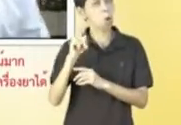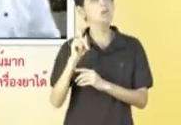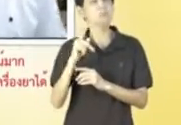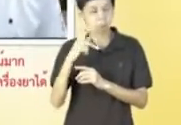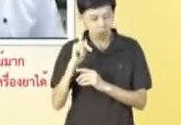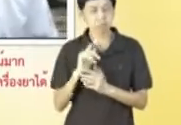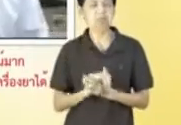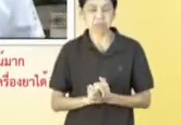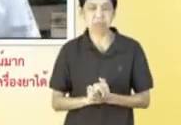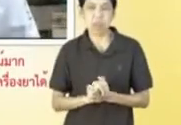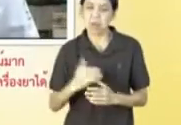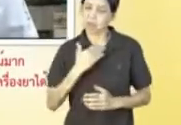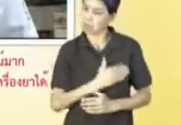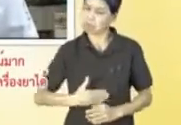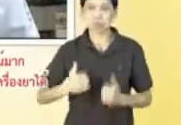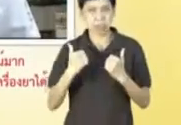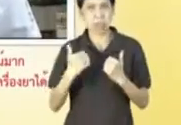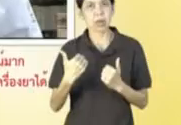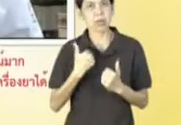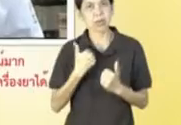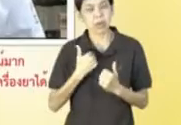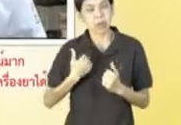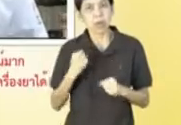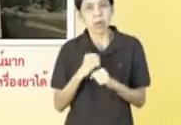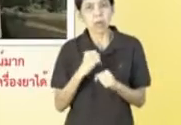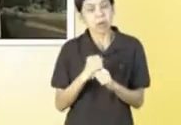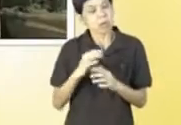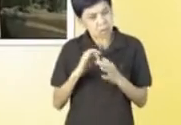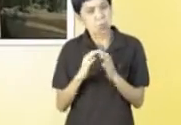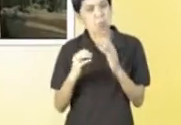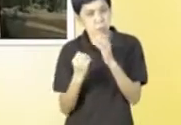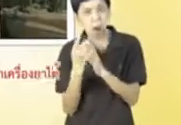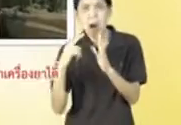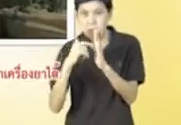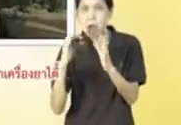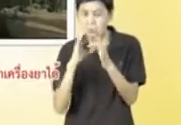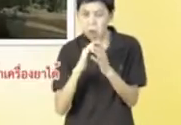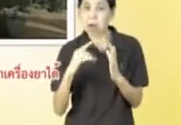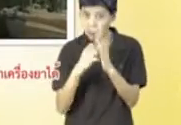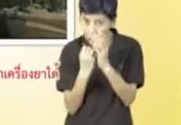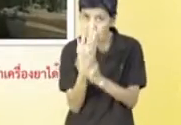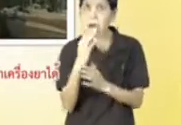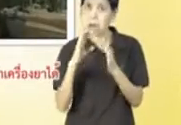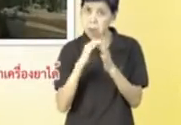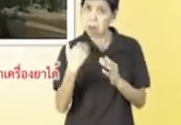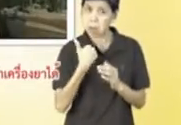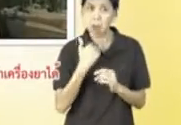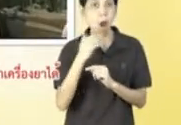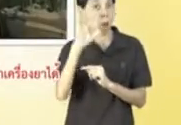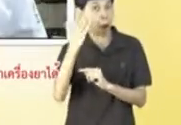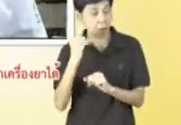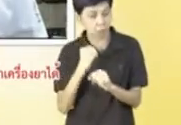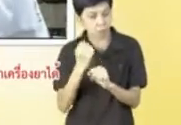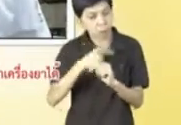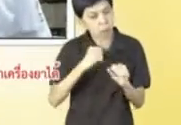สำหรับร่างกายเราก็คือเข้าสามารถเข้าเครื่องยาได้นะครับ เพราะว่า ใบข ี้ เหล็กนะฮะใบขี้เหล็กนี่สามาร